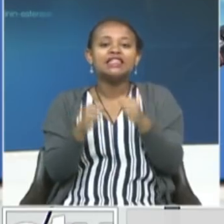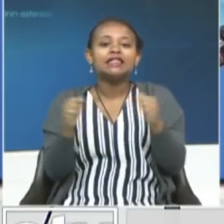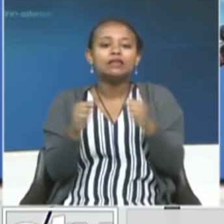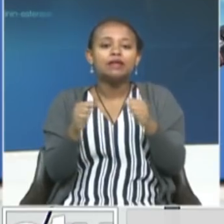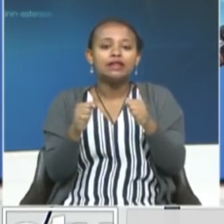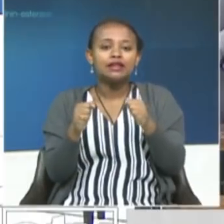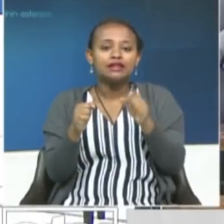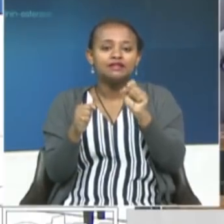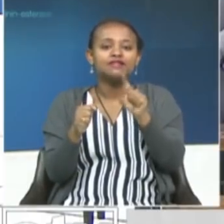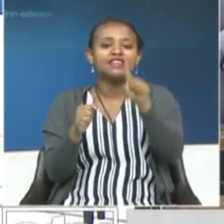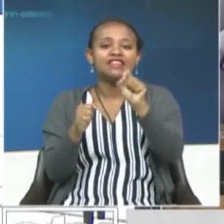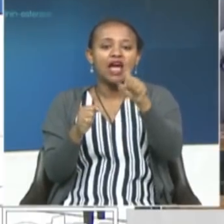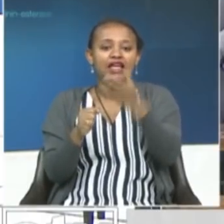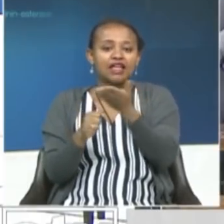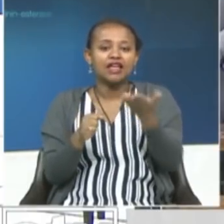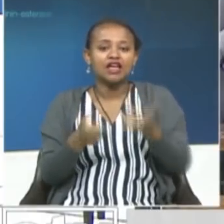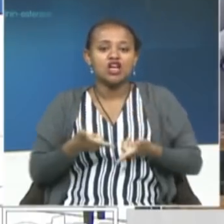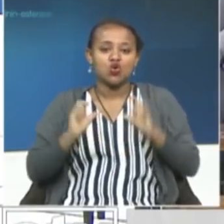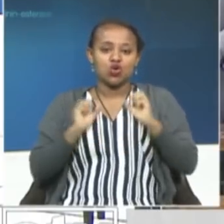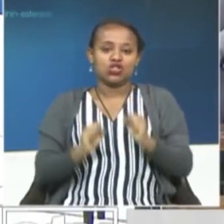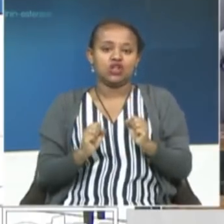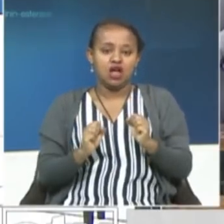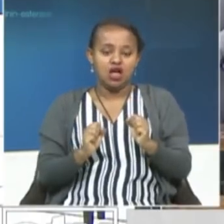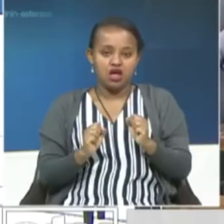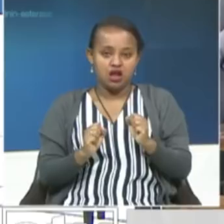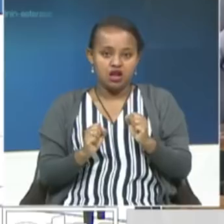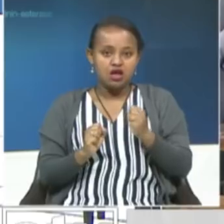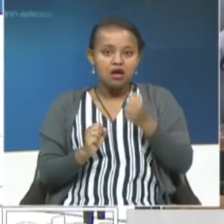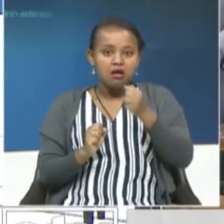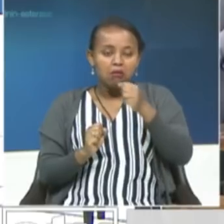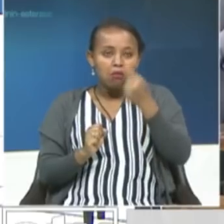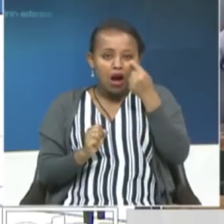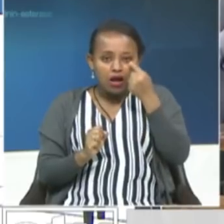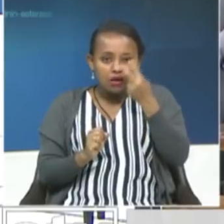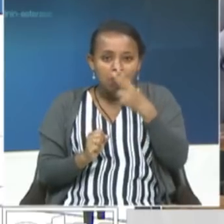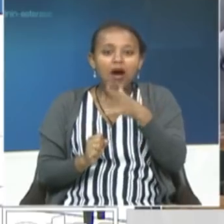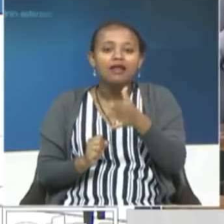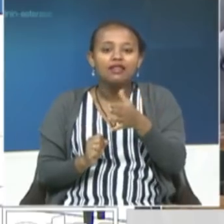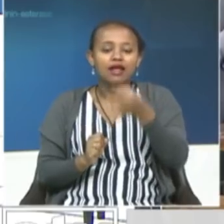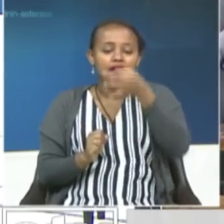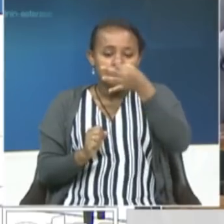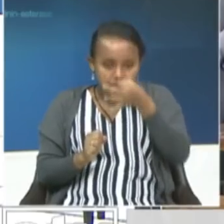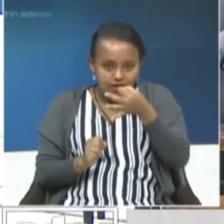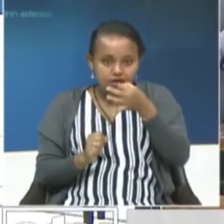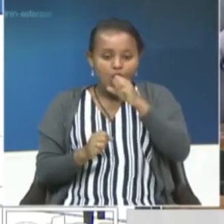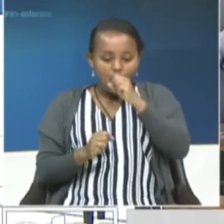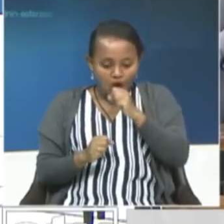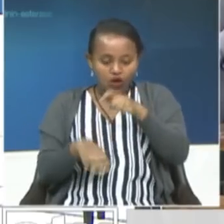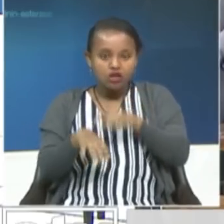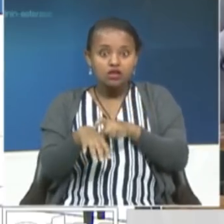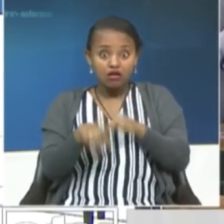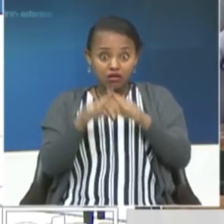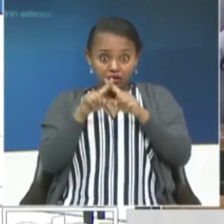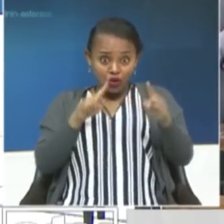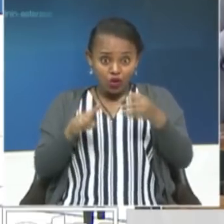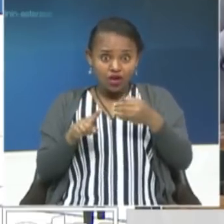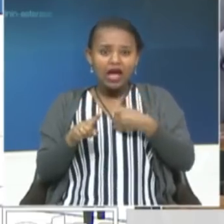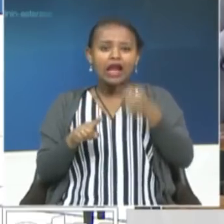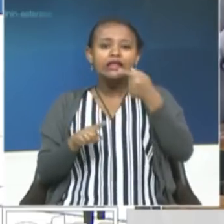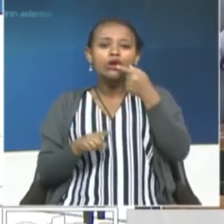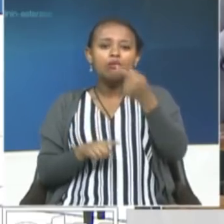ብናኝ ወይም ፍንጣቂ ነገር ሊኖር ይችላል። በተለይ በዓይን ላይ ይታይ የሚችል ይባላል። ሲያስነጥሱ ሲያስሉ ልዩነት አላቸው